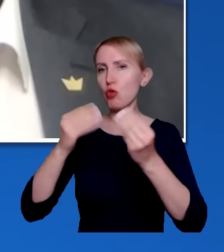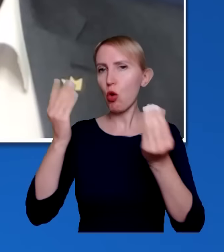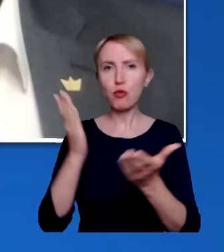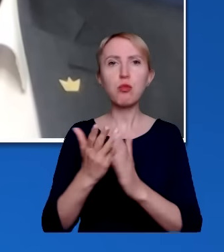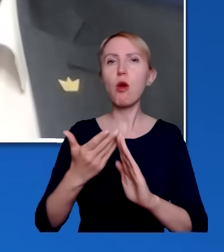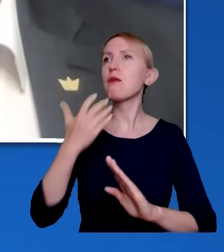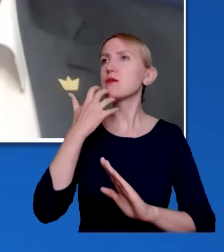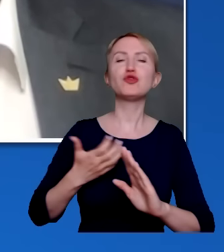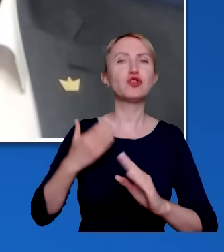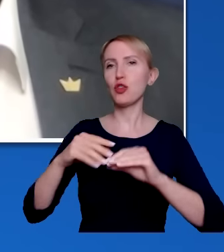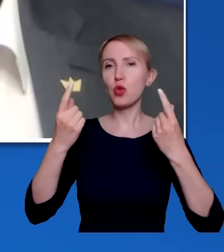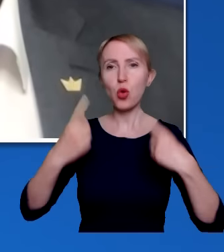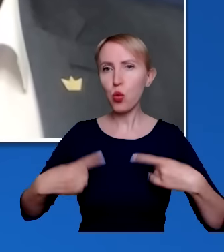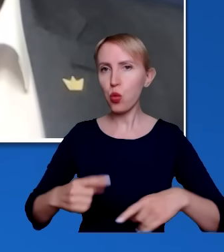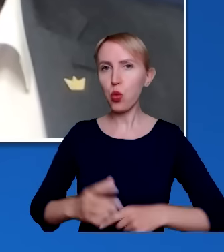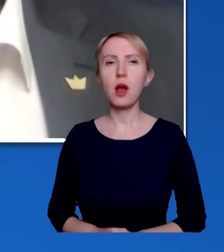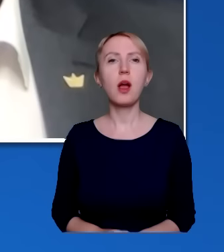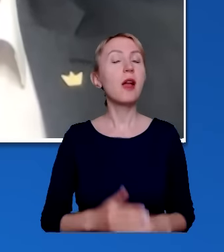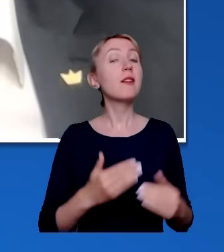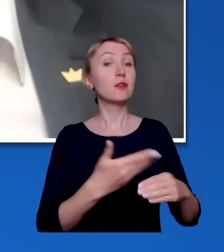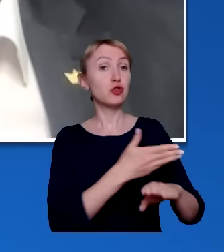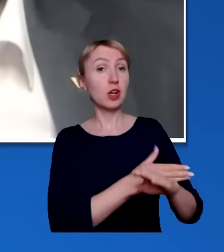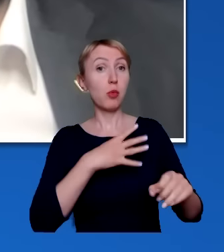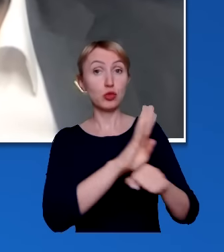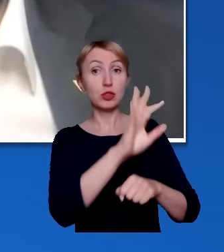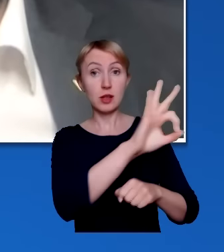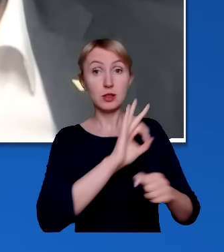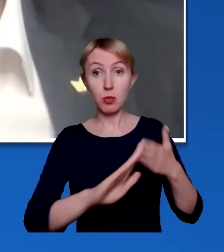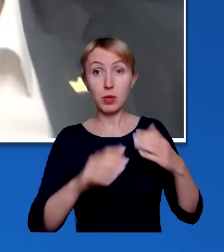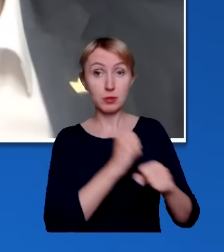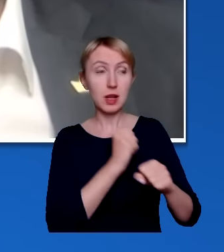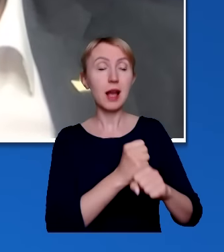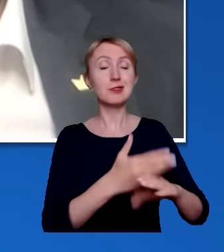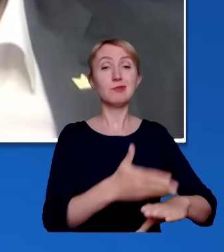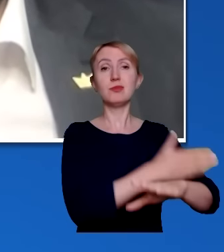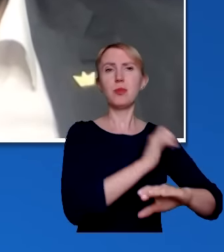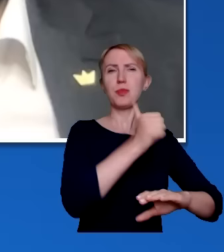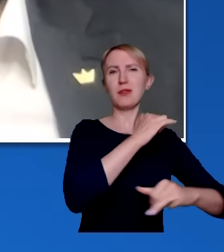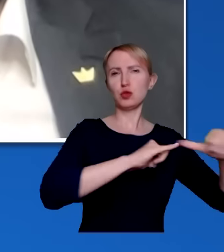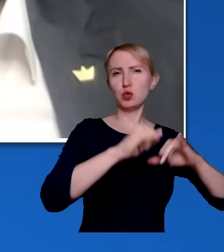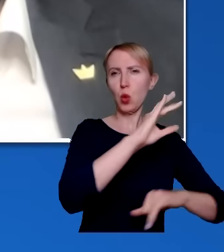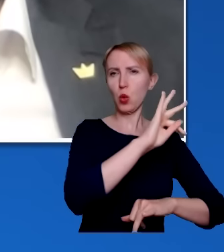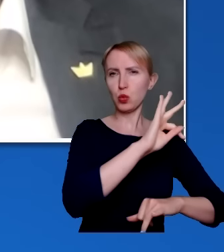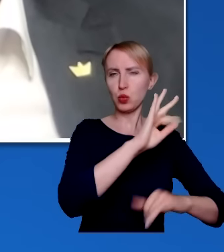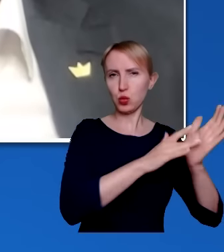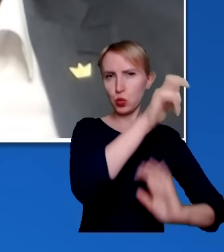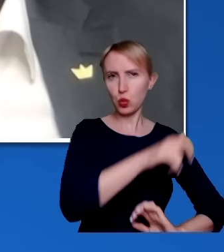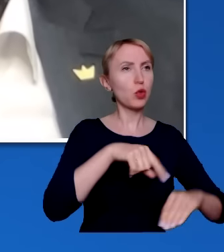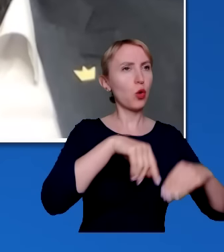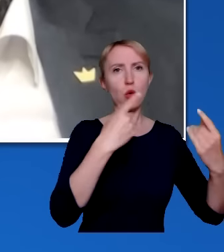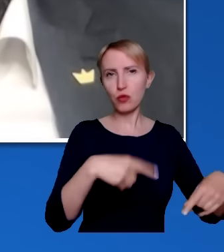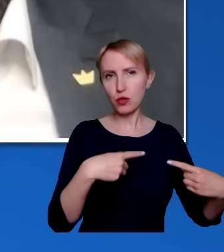się nie rozwijali GOP wcześniej wcześniej jak było 14 bezrobocia za Tuska za za pierwszego rządu Tuska No to wiadomo że się nie rozwijali miy ale o tym nie